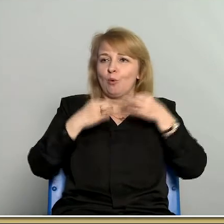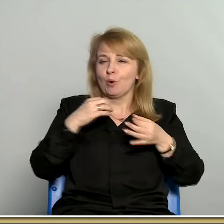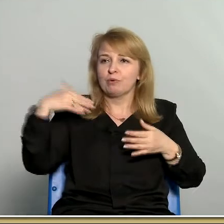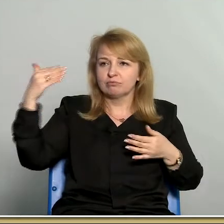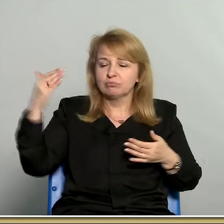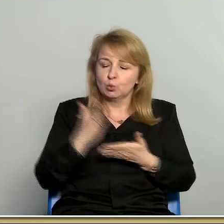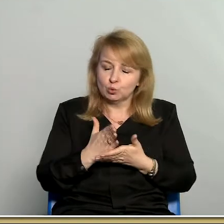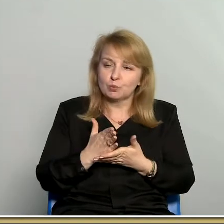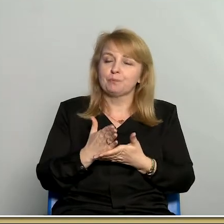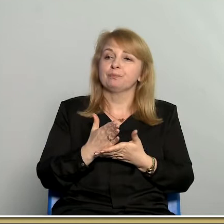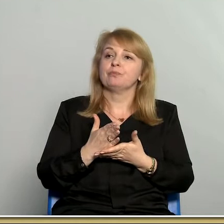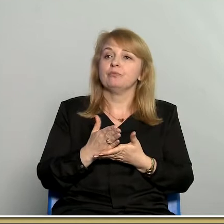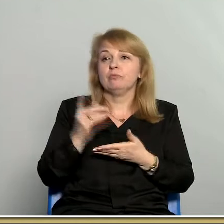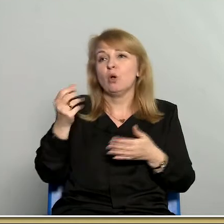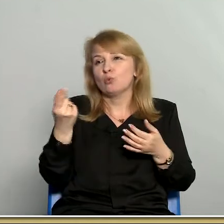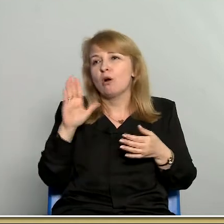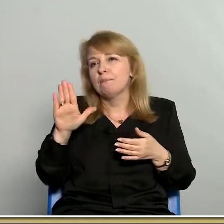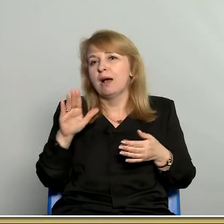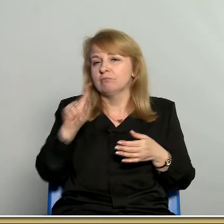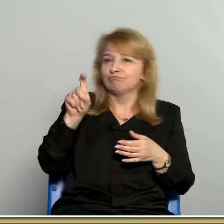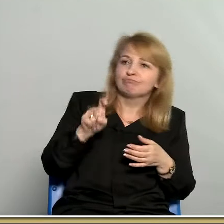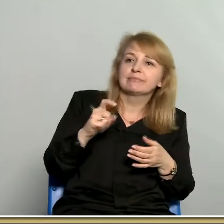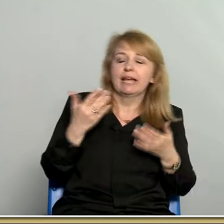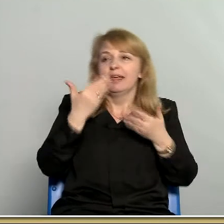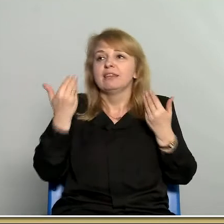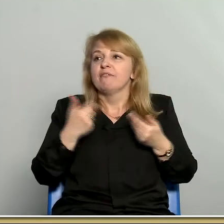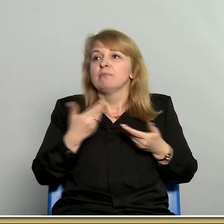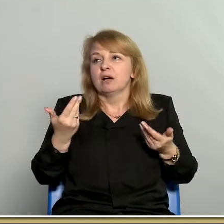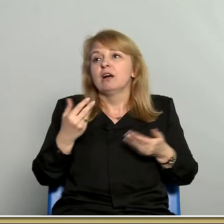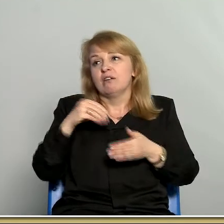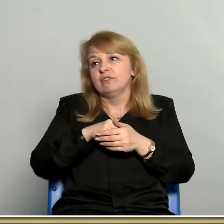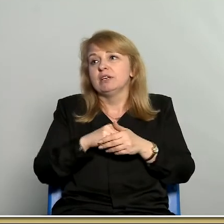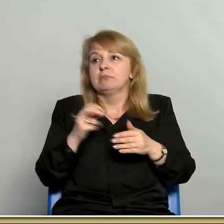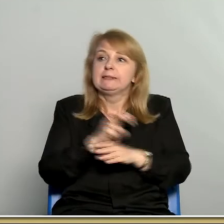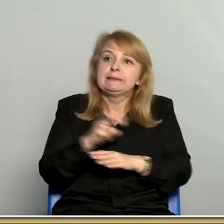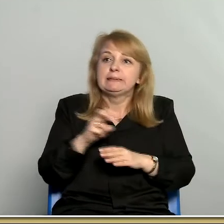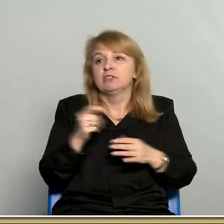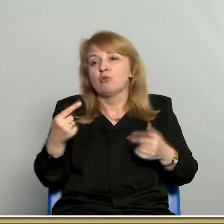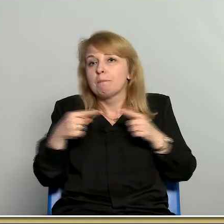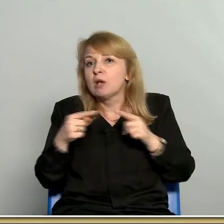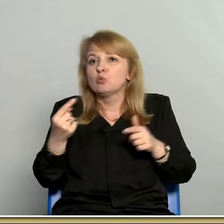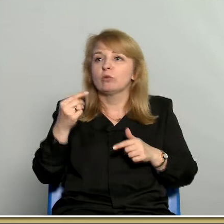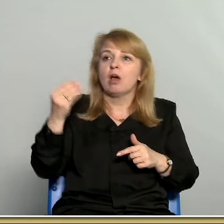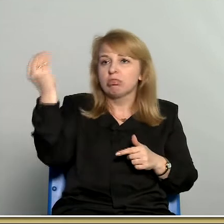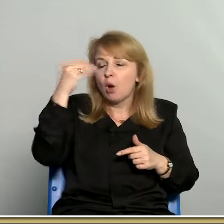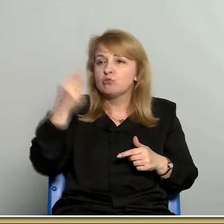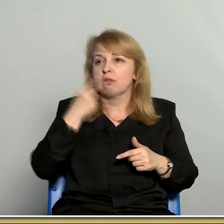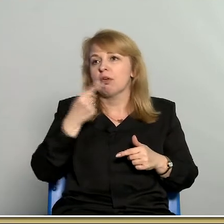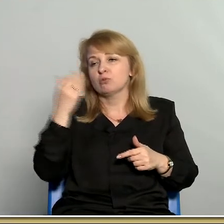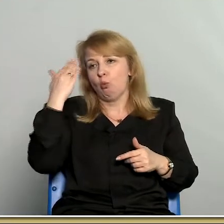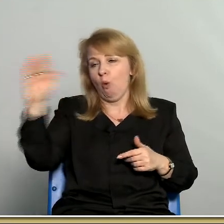ma wątpliwości, a więc w zakresie technologii informacyjno-komunikacyjnych i języków obcych.